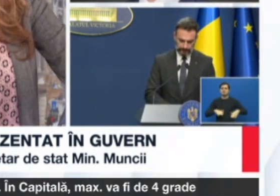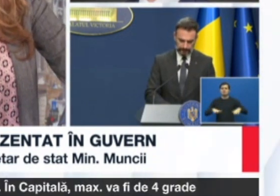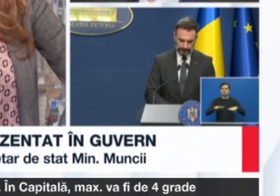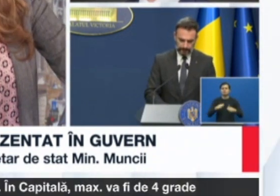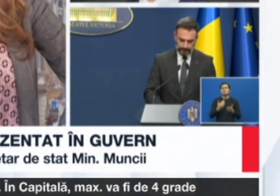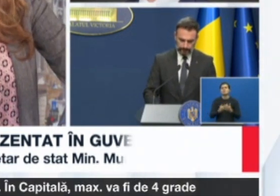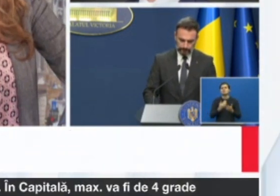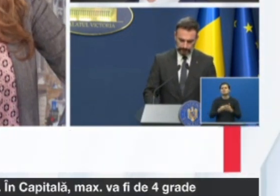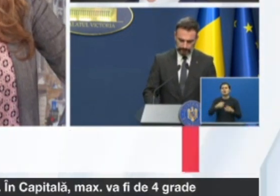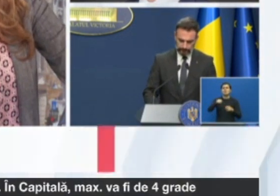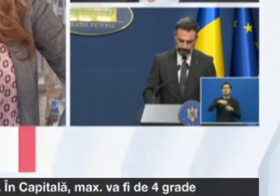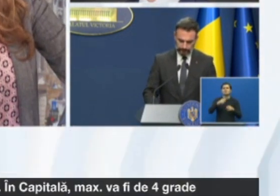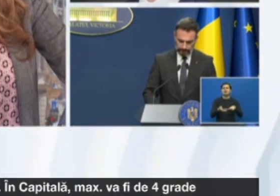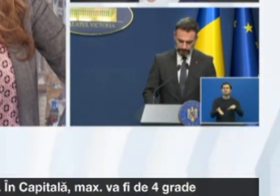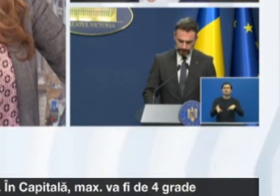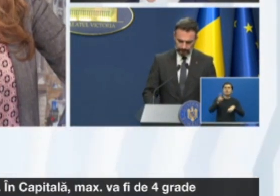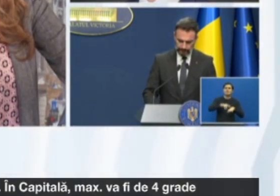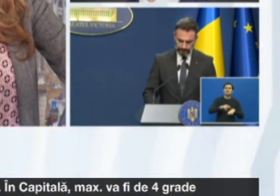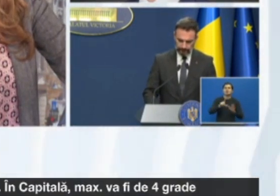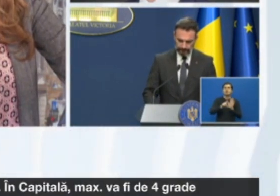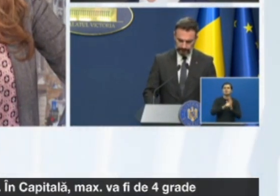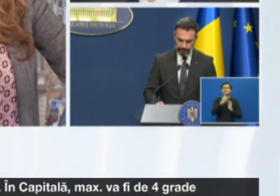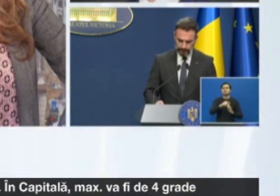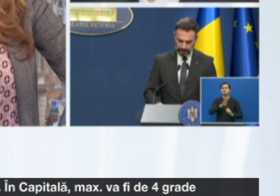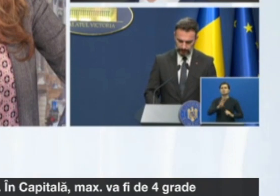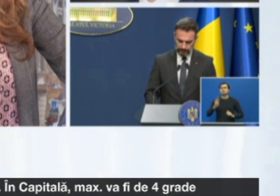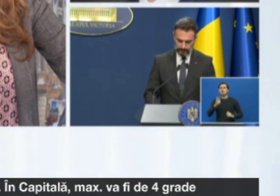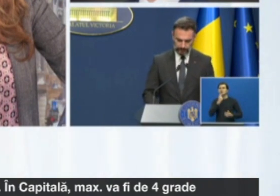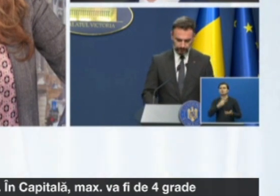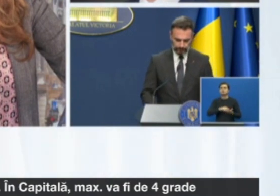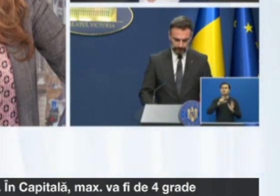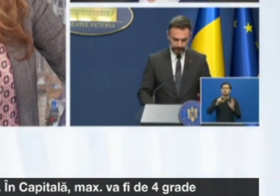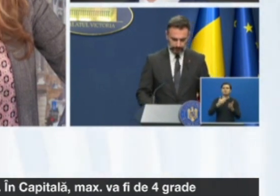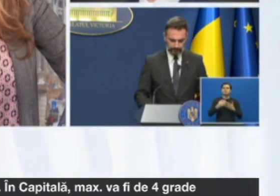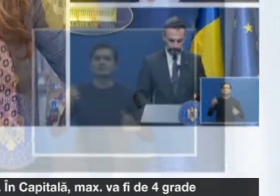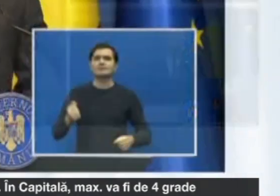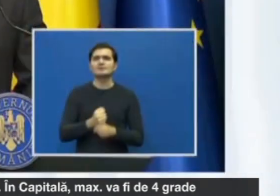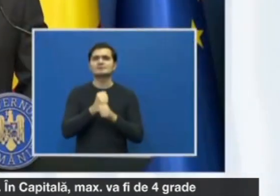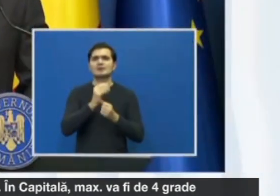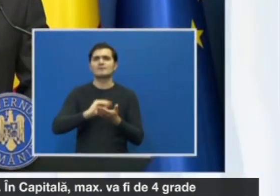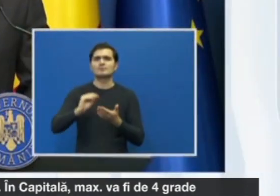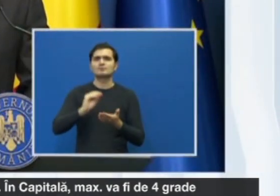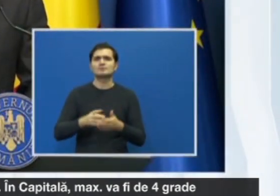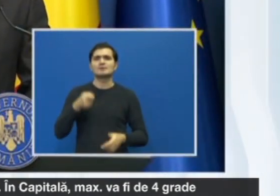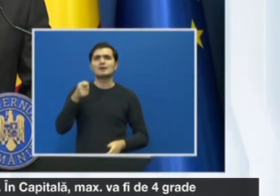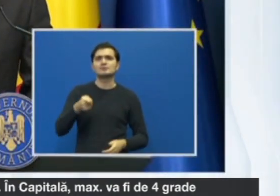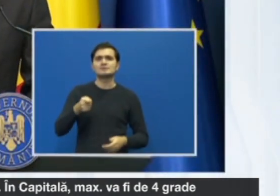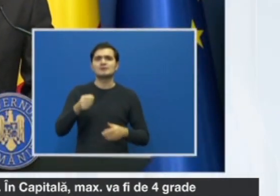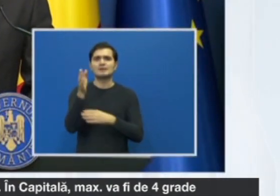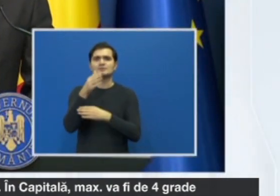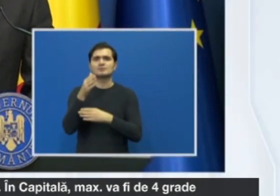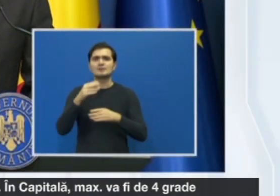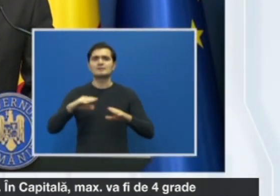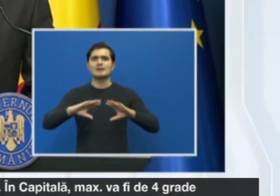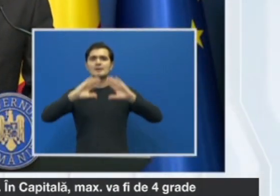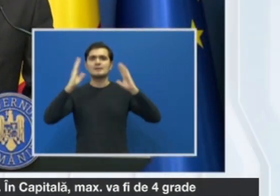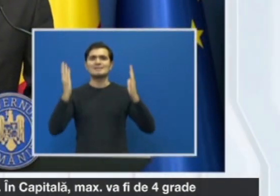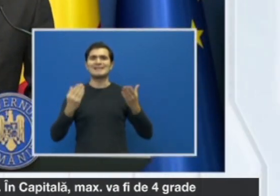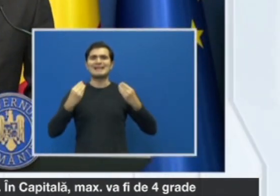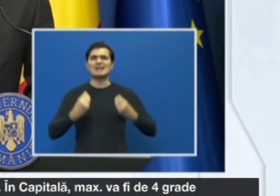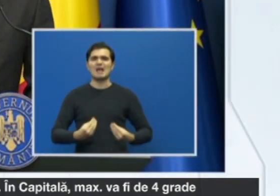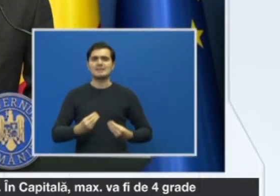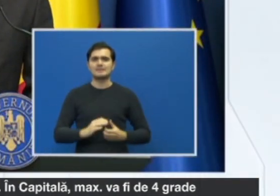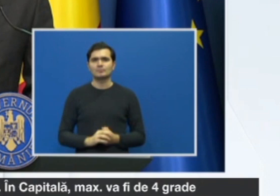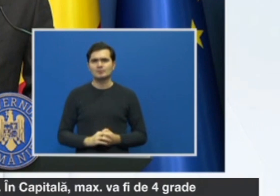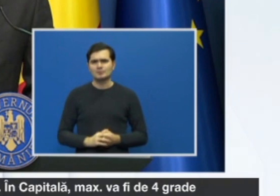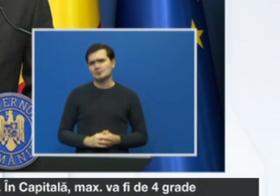O secundă. La guvern, purtătorul de cuvânt al guvernului îi introduce pe doi miniștri importanți,